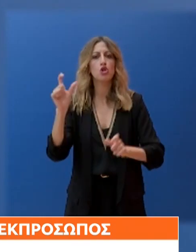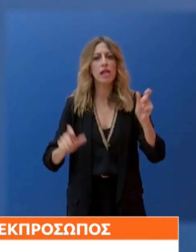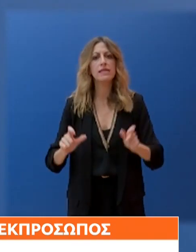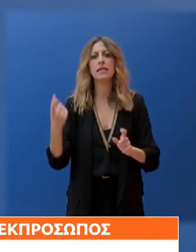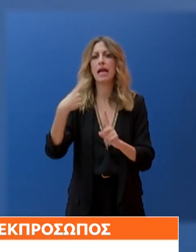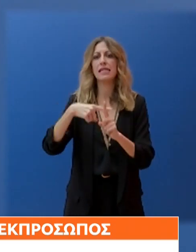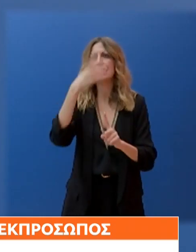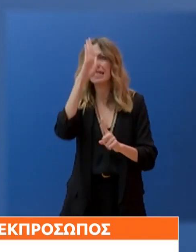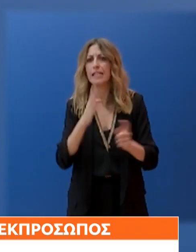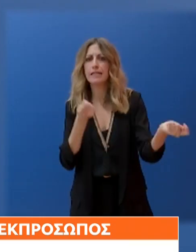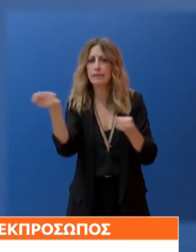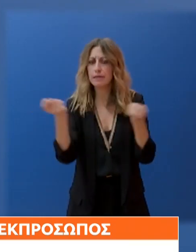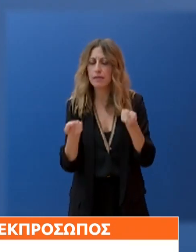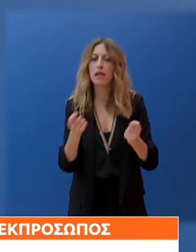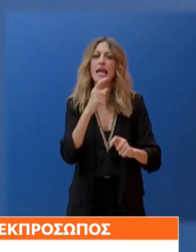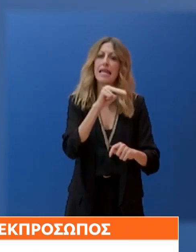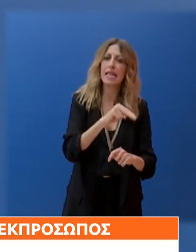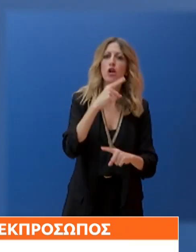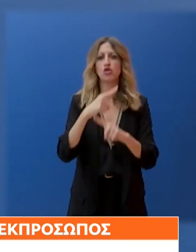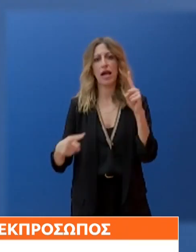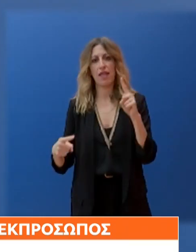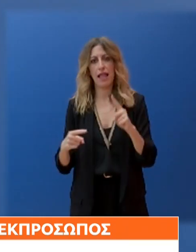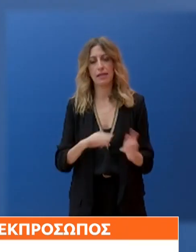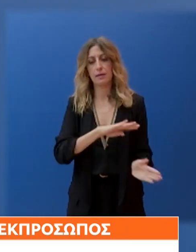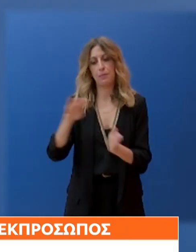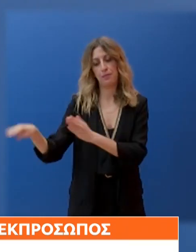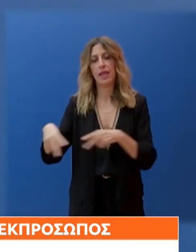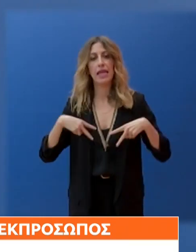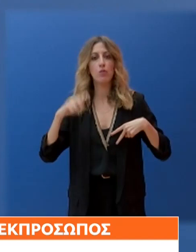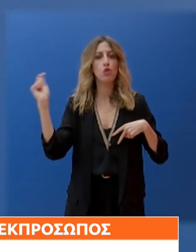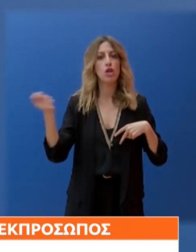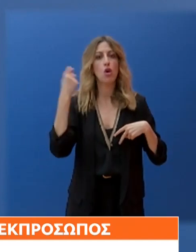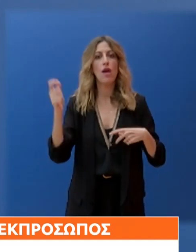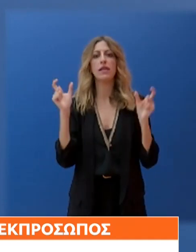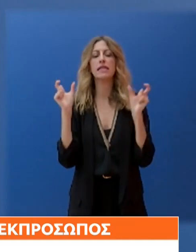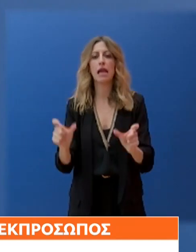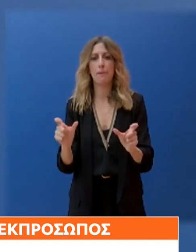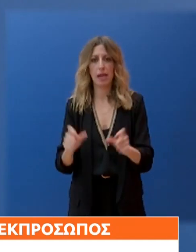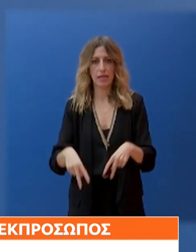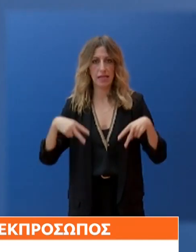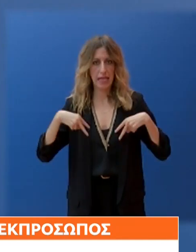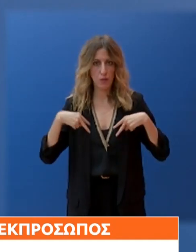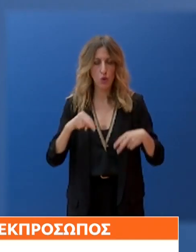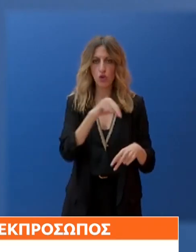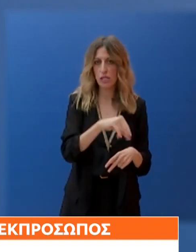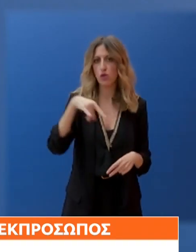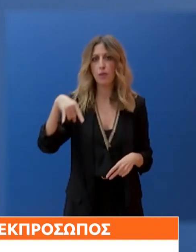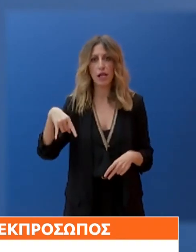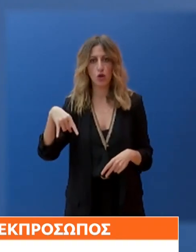Νίκος Χαρδαλιάς. Υπουργείο Εθνικής Άμυνας. Υπουργός Νίκος